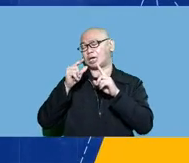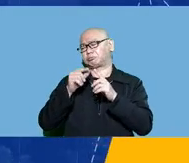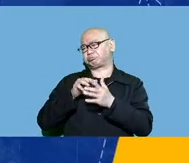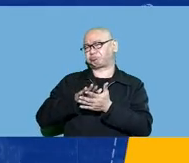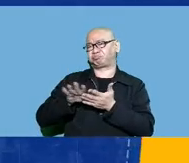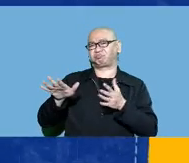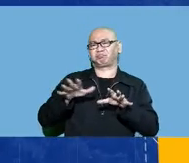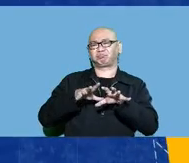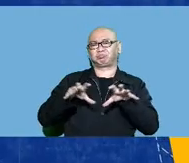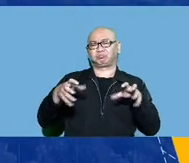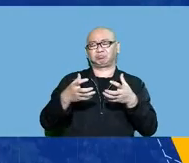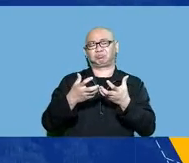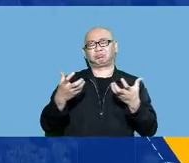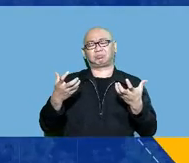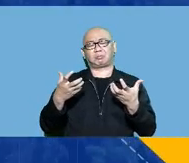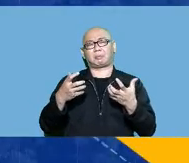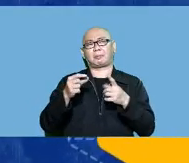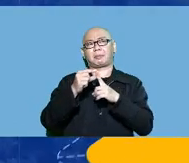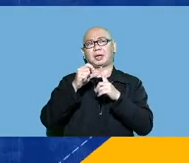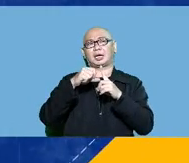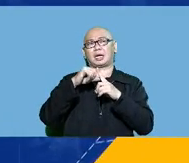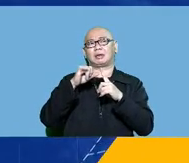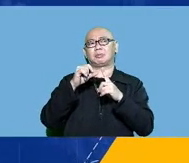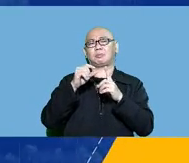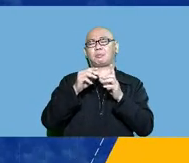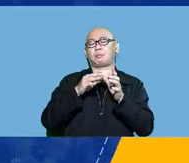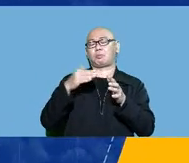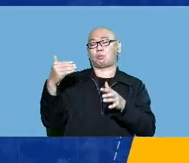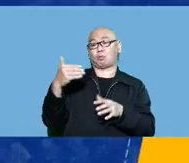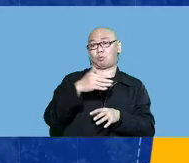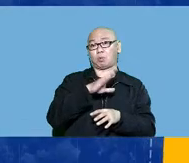dan PKL mobile. PKL mobile adalah PKL